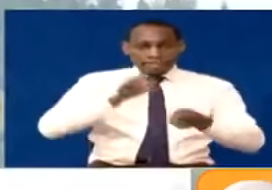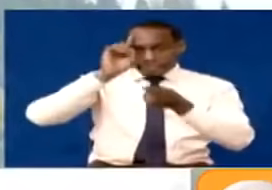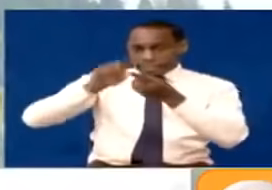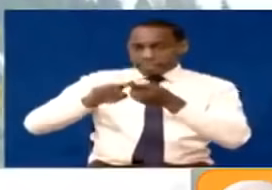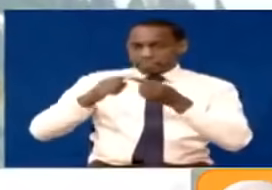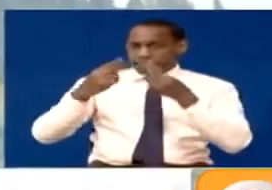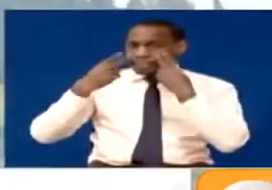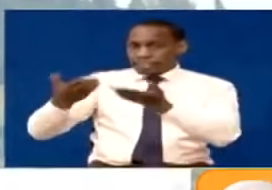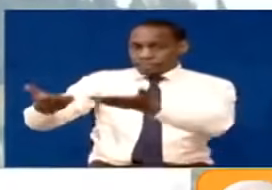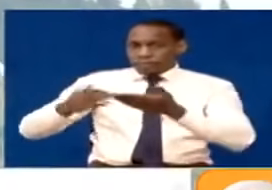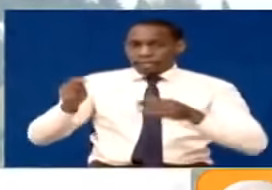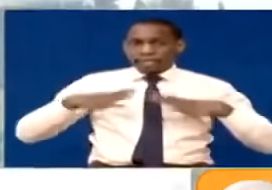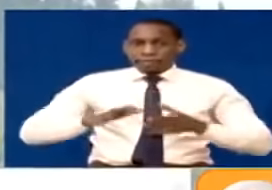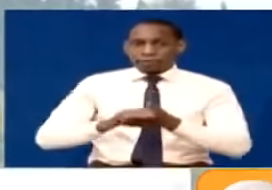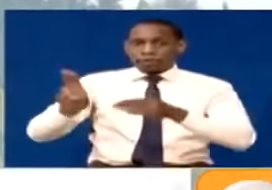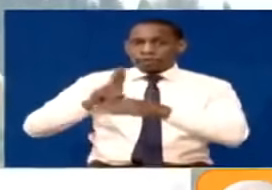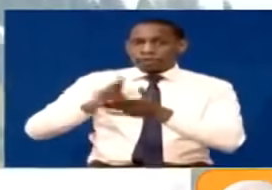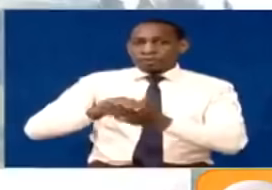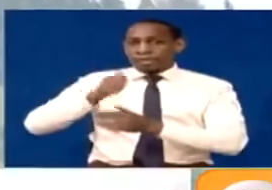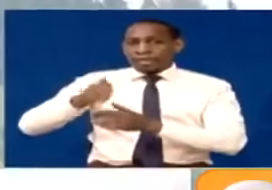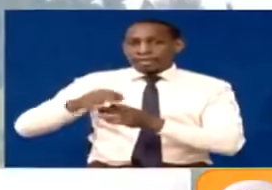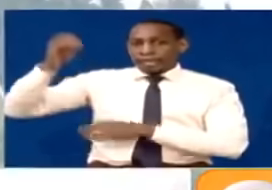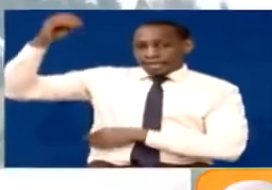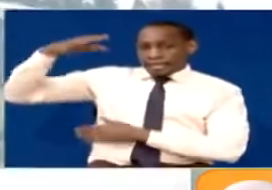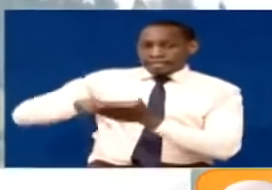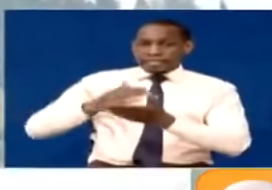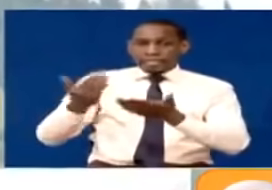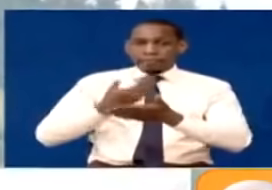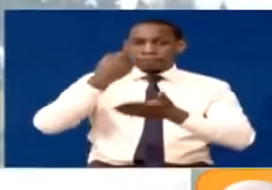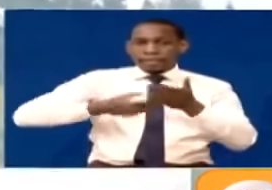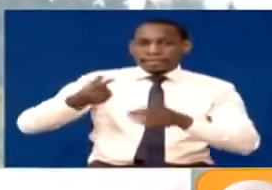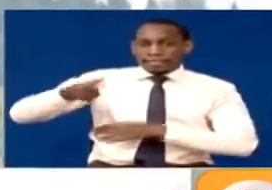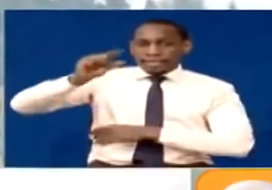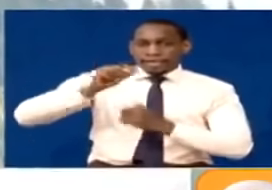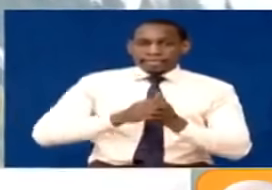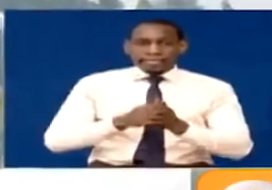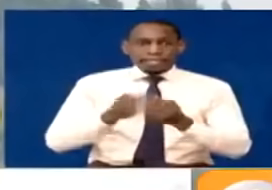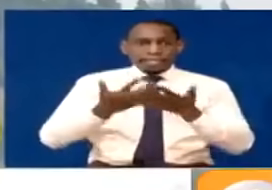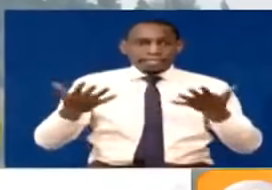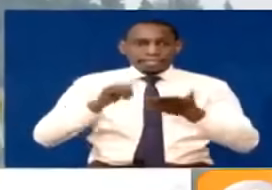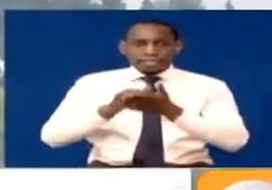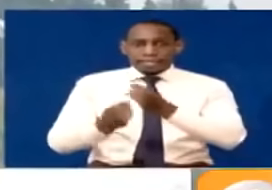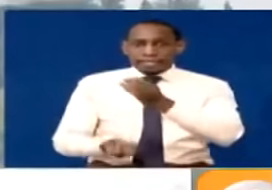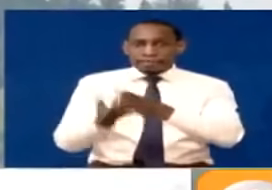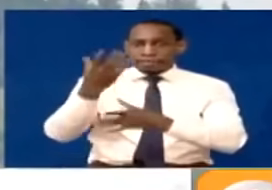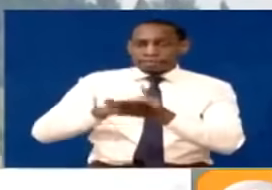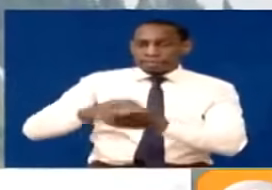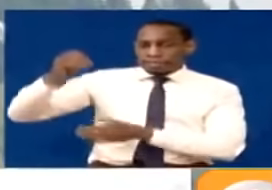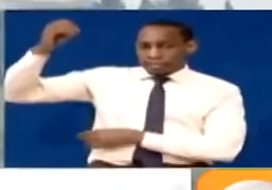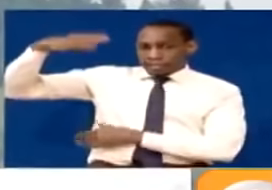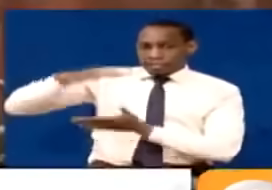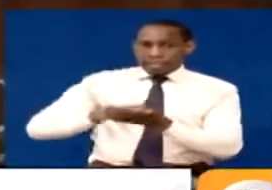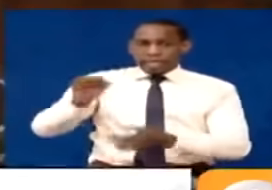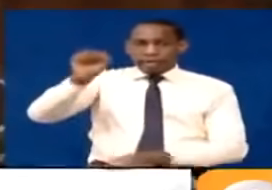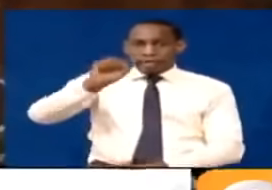kulenga kuwavutia Wakenya kutumia kawi mbadala kwa kuondoa kodi ya nyongeza ya mapato kwa vifaa vya kuzalisha kawi ya jua na